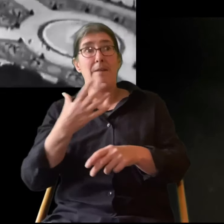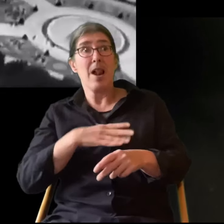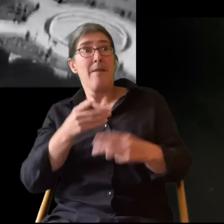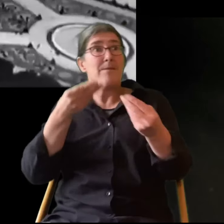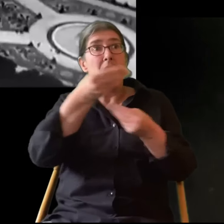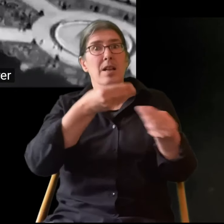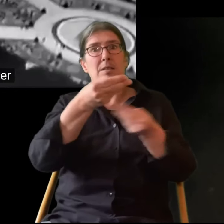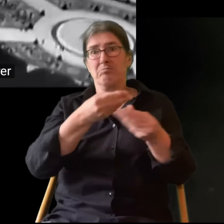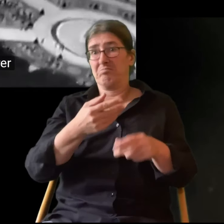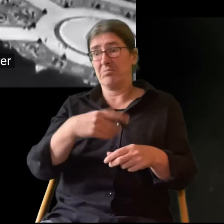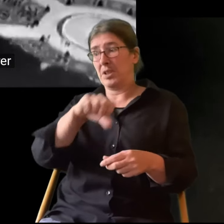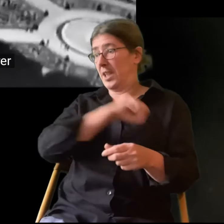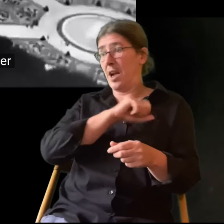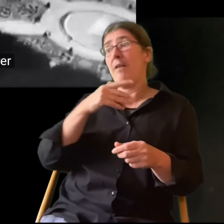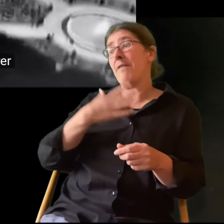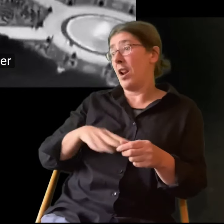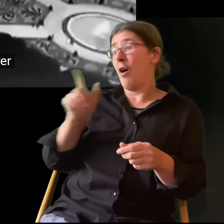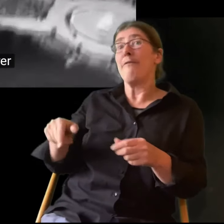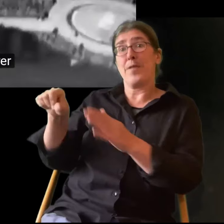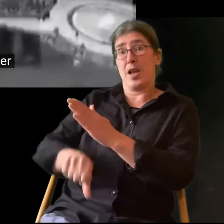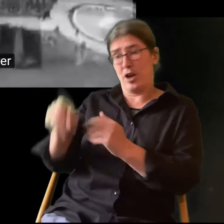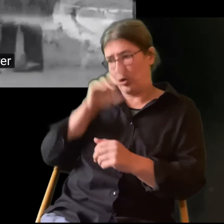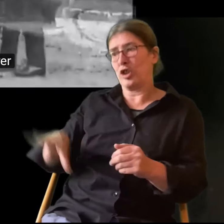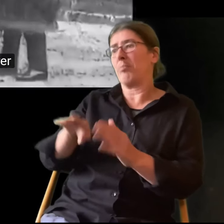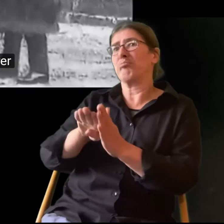Doch die Sieger wollen den Verlierer demütigen.